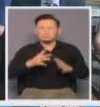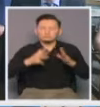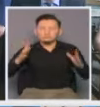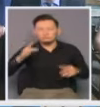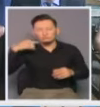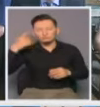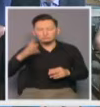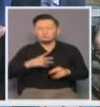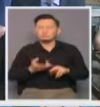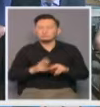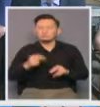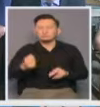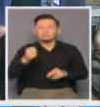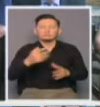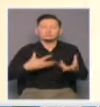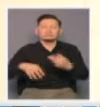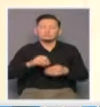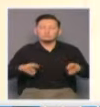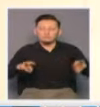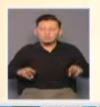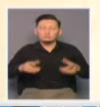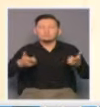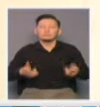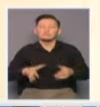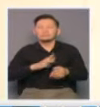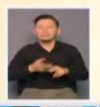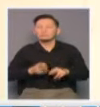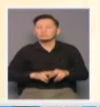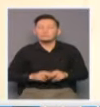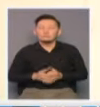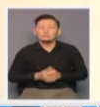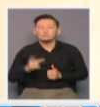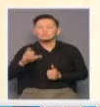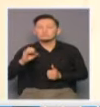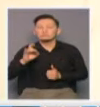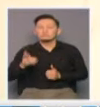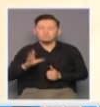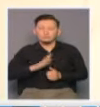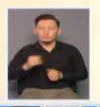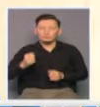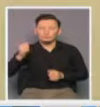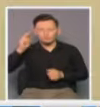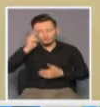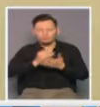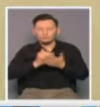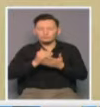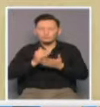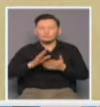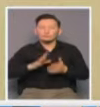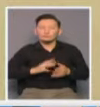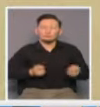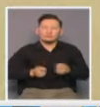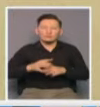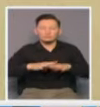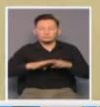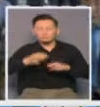Шапхенова, чья кандидатура была согласована с администрацией президента страны. Серик Шапхенов имеет высшее образование по специальности